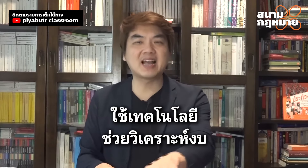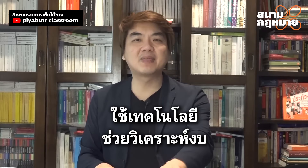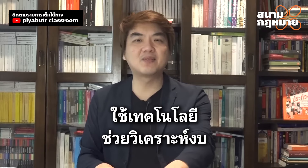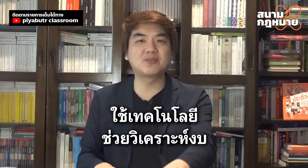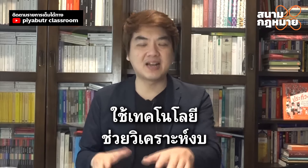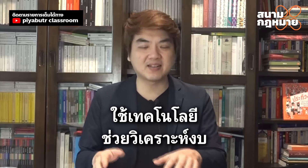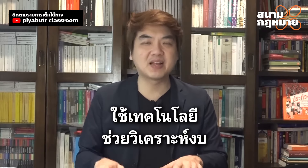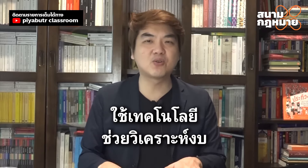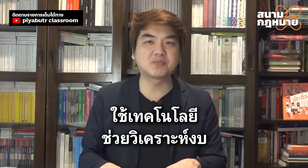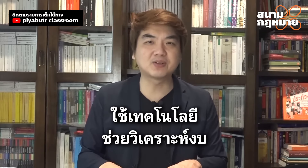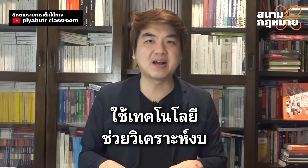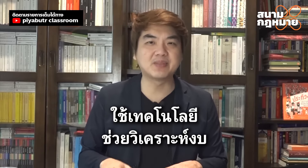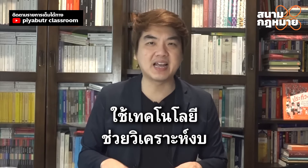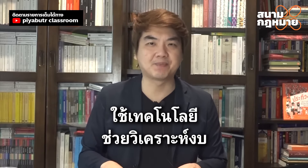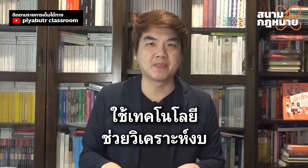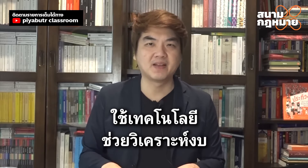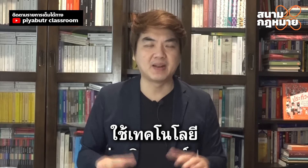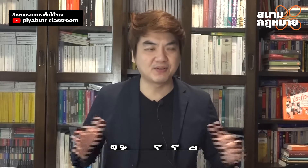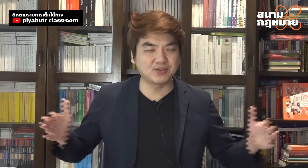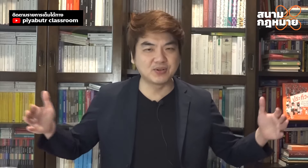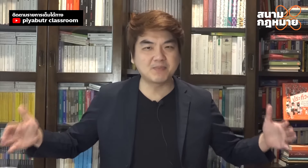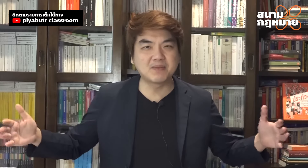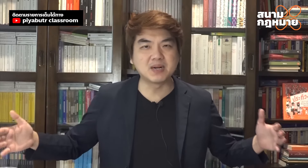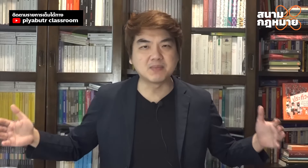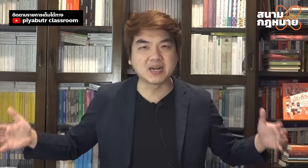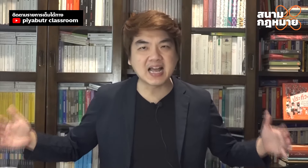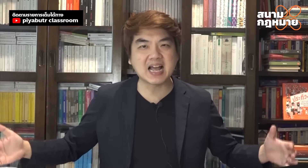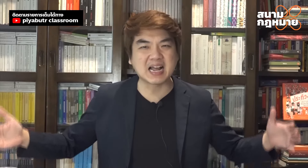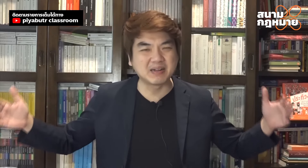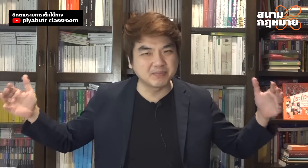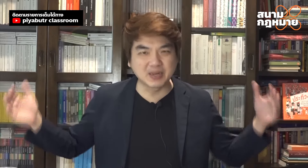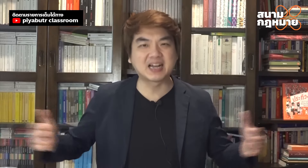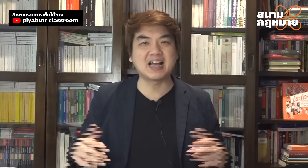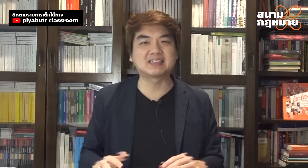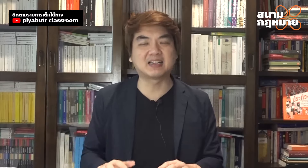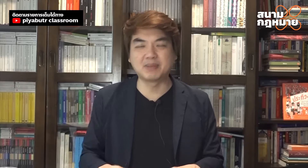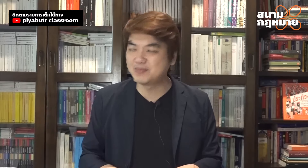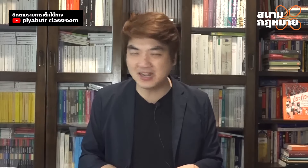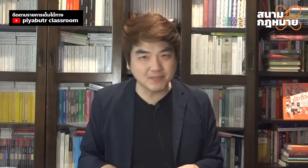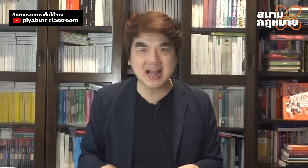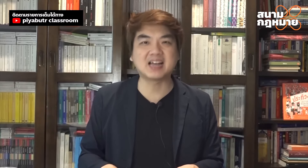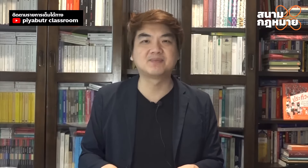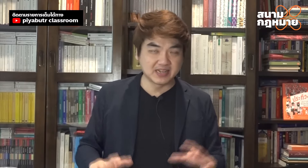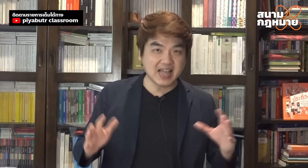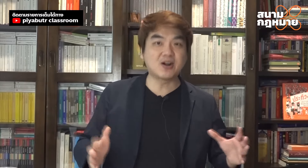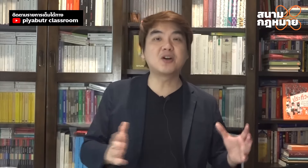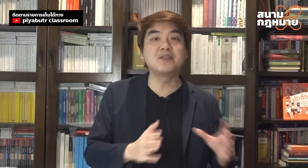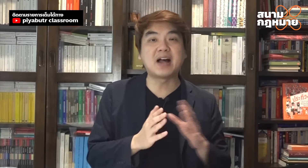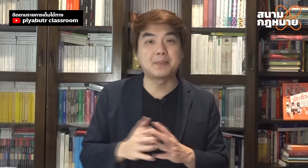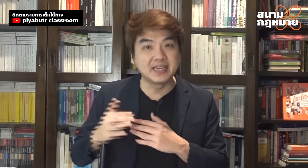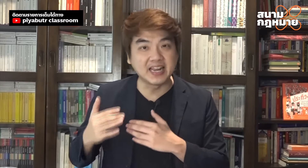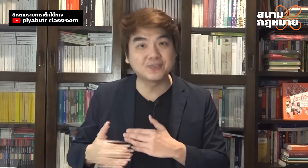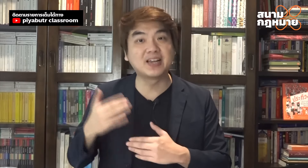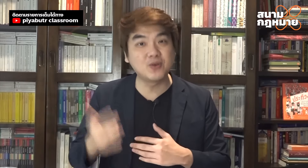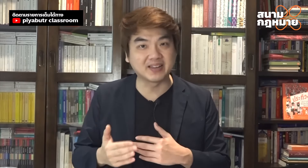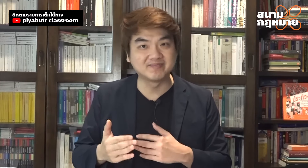ผู้ฟังทราบไหมว่าเวลาสำนักงบเขาทำเนี่ยหนังสือเนี่ยเป็นหมื่นหมื่นหน้าเปลืองค่าจัดพิมพ์เยอะมากแล้วเขาก็มีไฟ